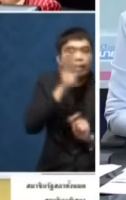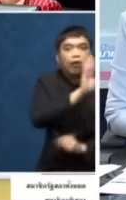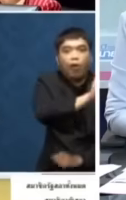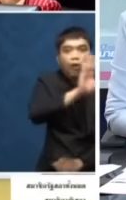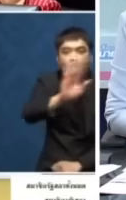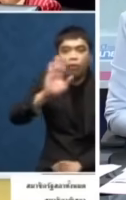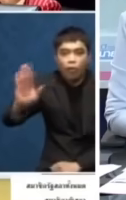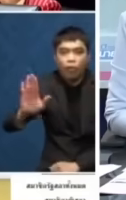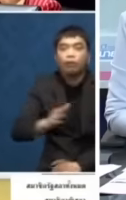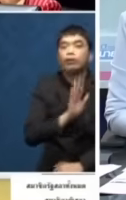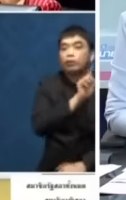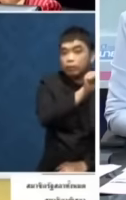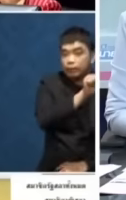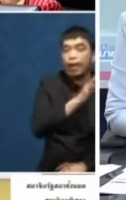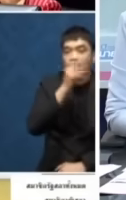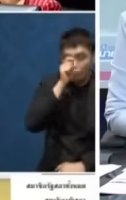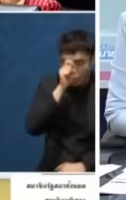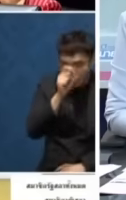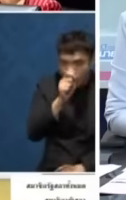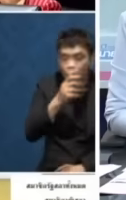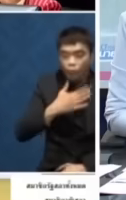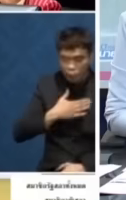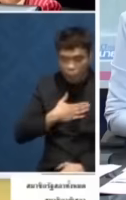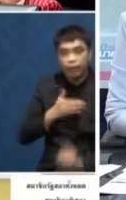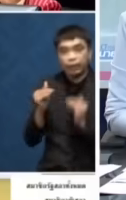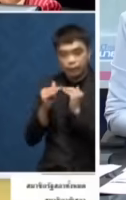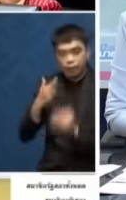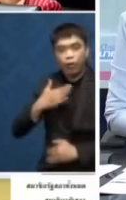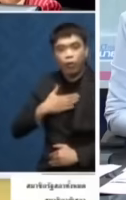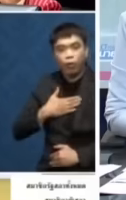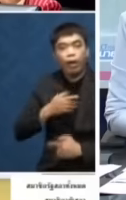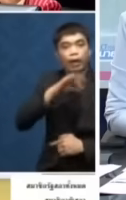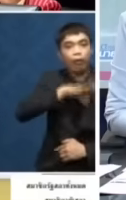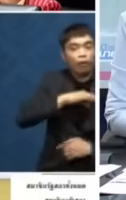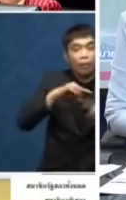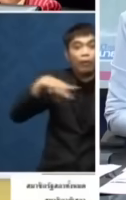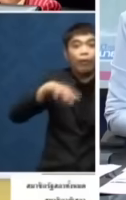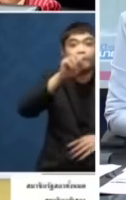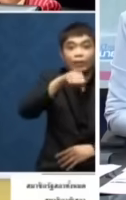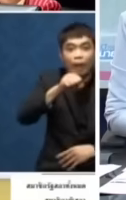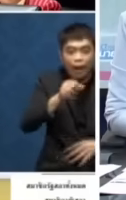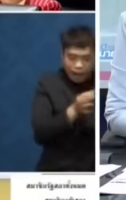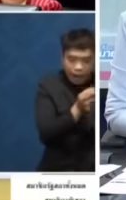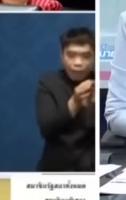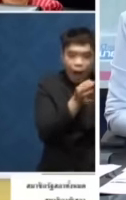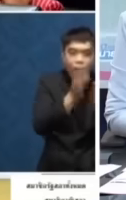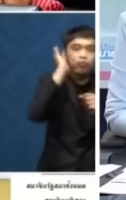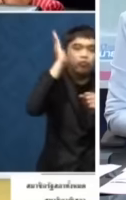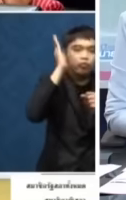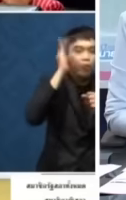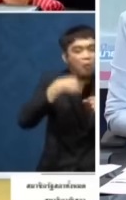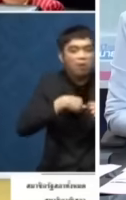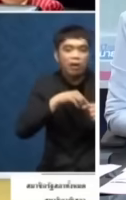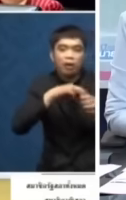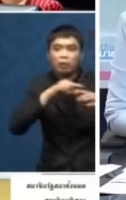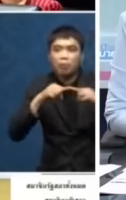ารวบตอบจบนี่ก็เป็นรอบที่2แล้วนะครับที่มีการอภิปรายเพราะว่าใช้สิทธิพาดพิงนะครับ2ครั้งแล้ววันนี้ของคุณพิธาครับ น่าจะได้เห็นการลุกขึ้นมาตอบโต้